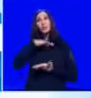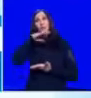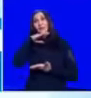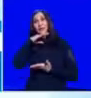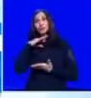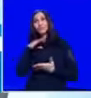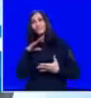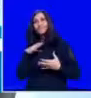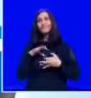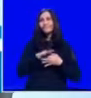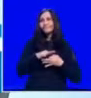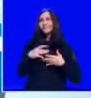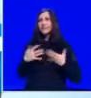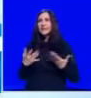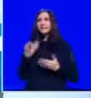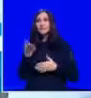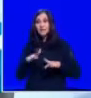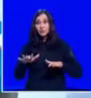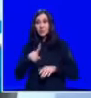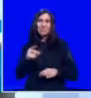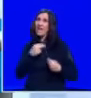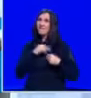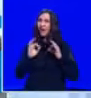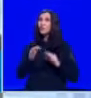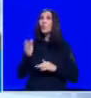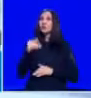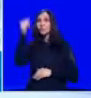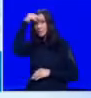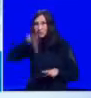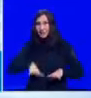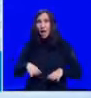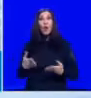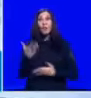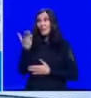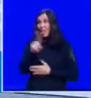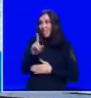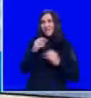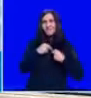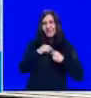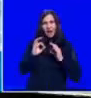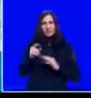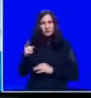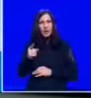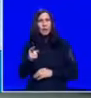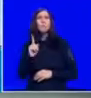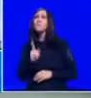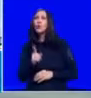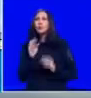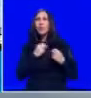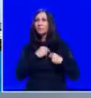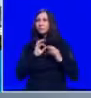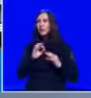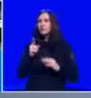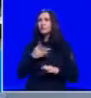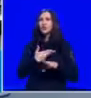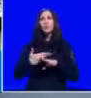достатъчно пристрастни в тази ситуация, не му вярват обаче и българските граждани. Когато те не му вярват за това, дали ще могат да му вярват за това, че